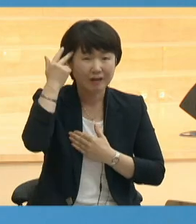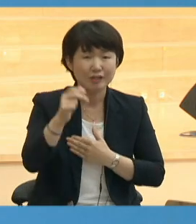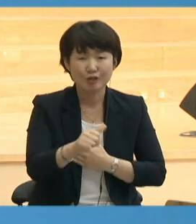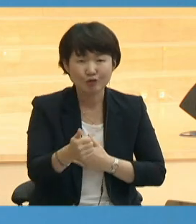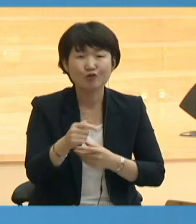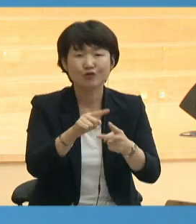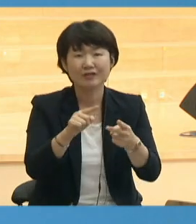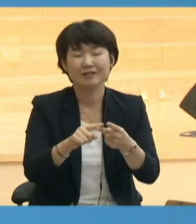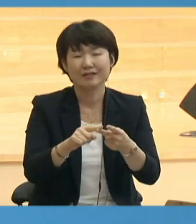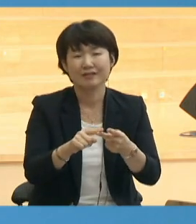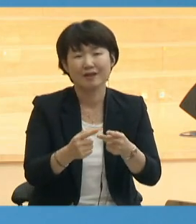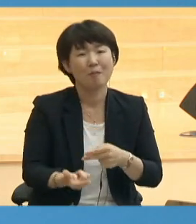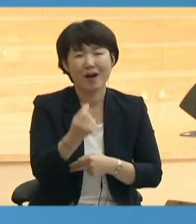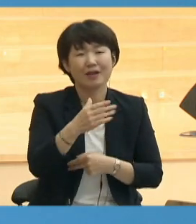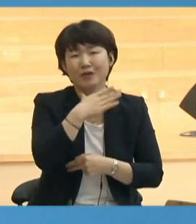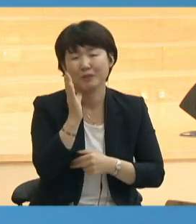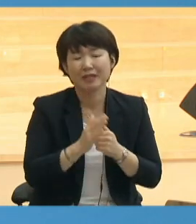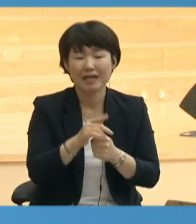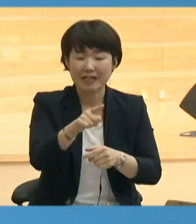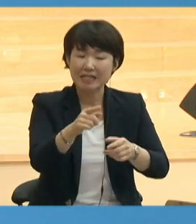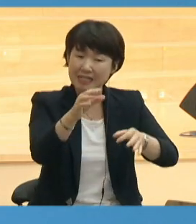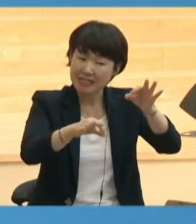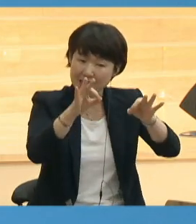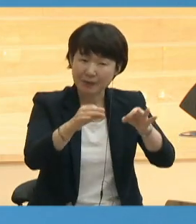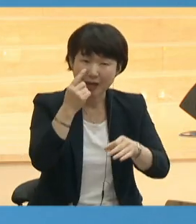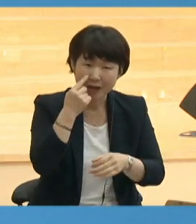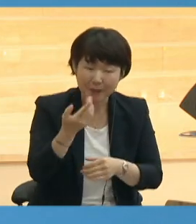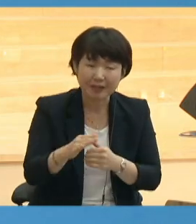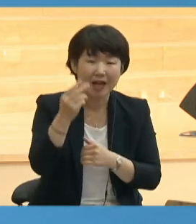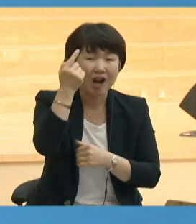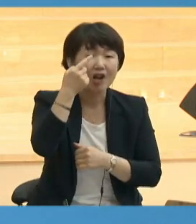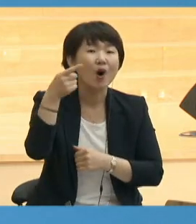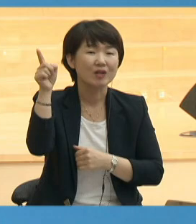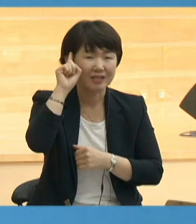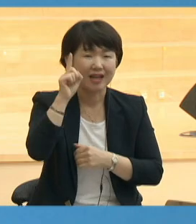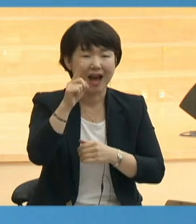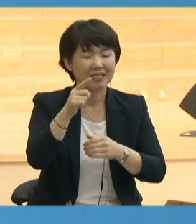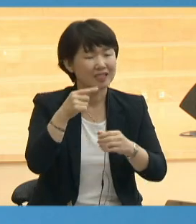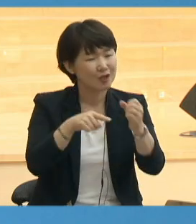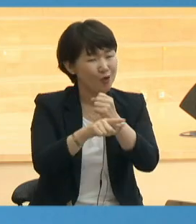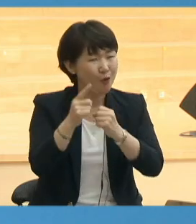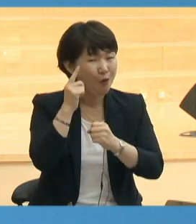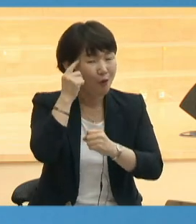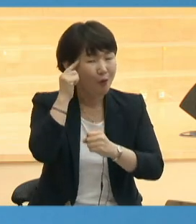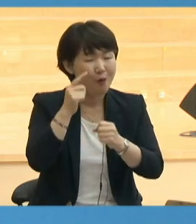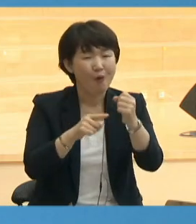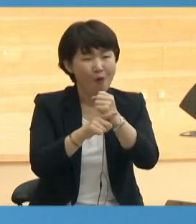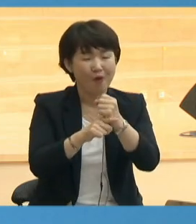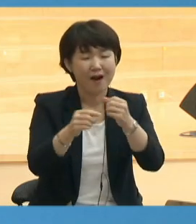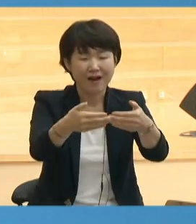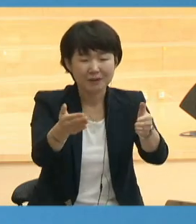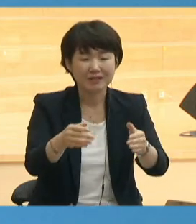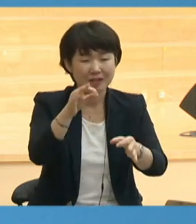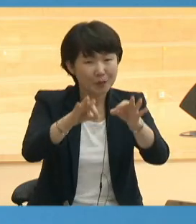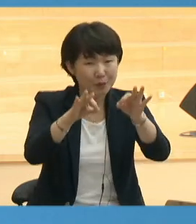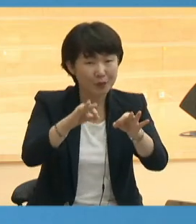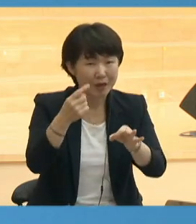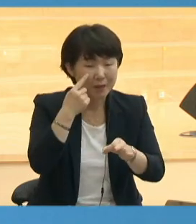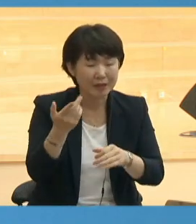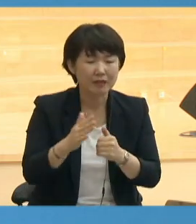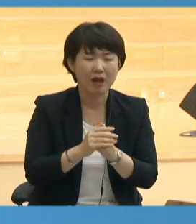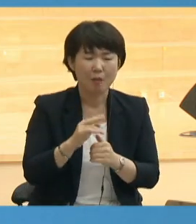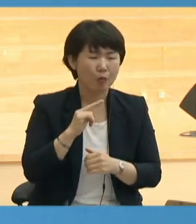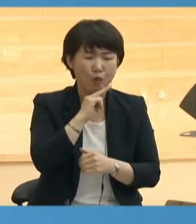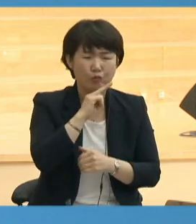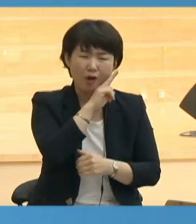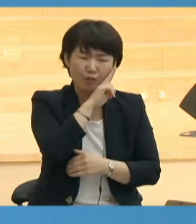둔 이걸 실험을 해서 러시아 과학자 이미 실험을 했는데 편안하고 안락한 진짜 마무 근심이 없는 그런 생